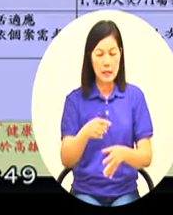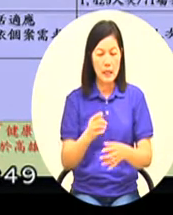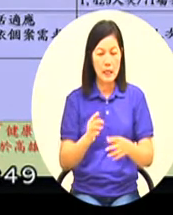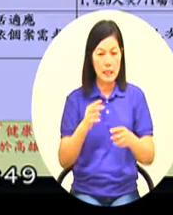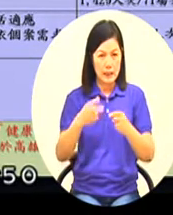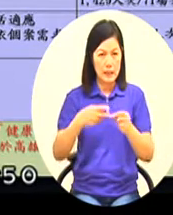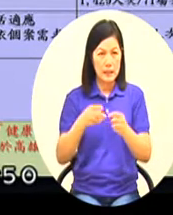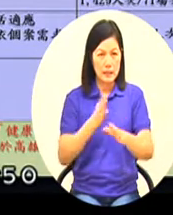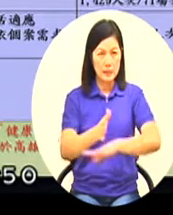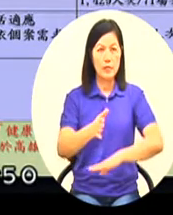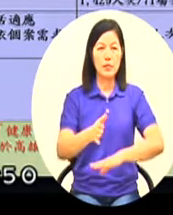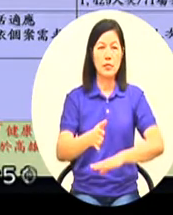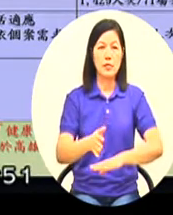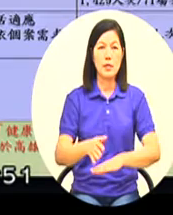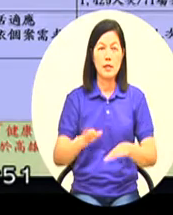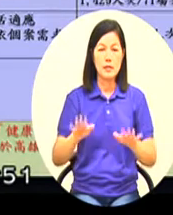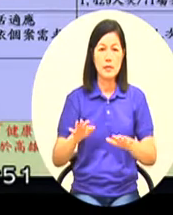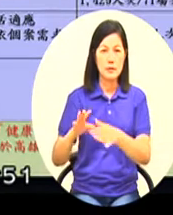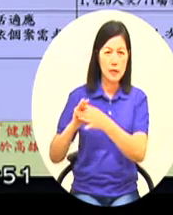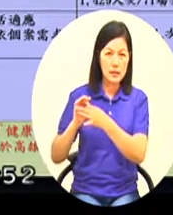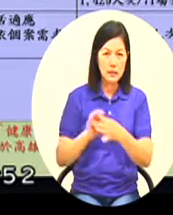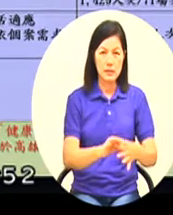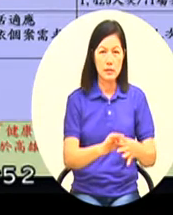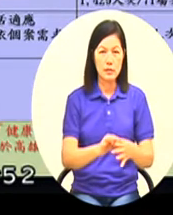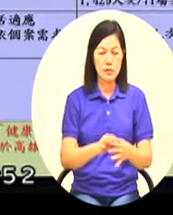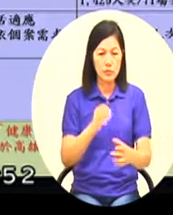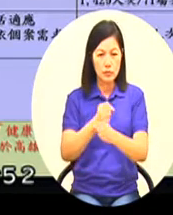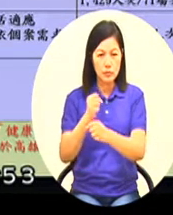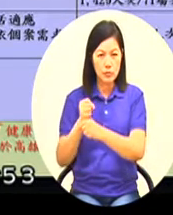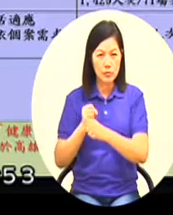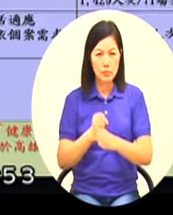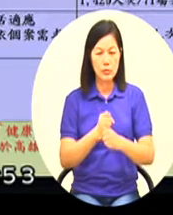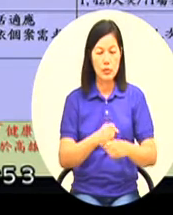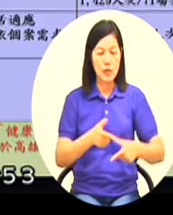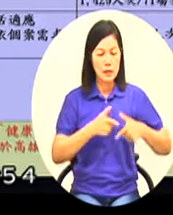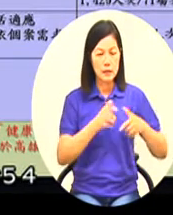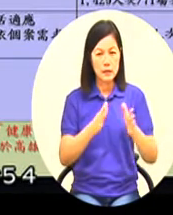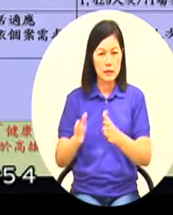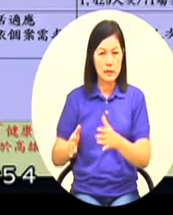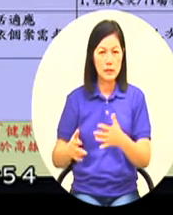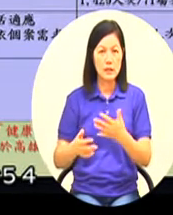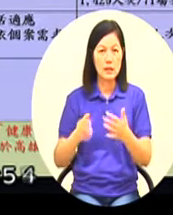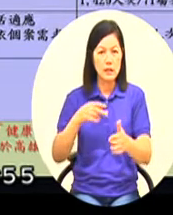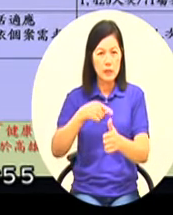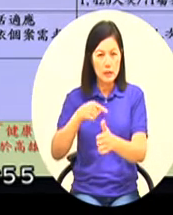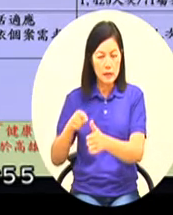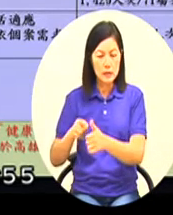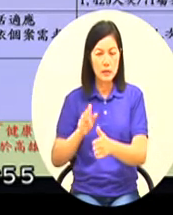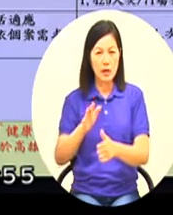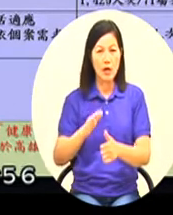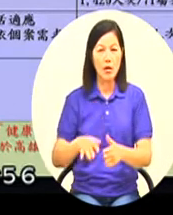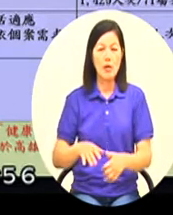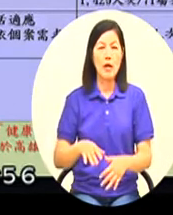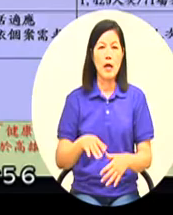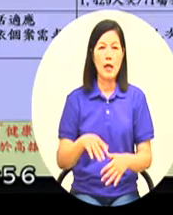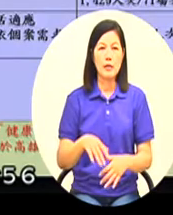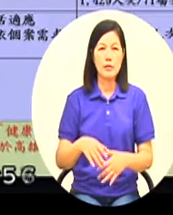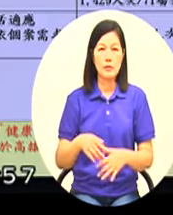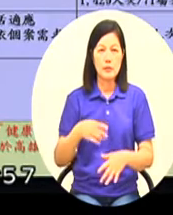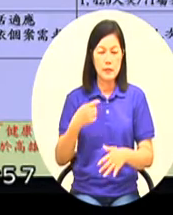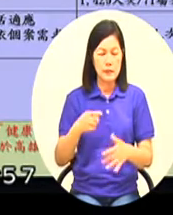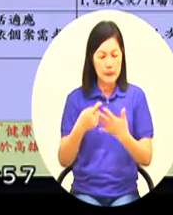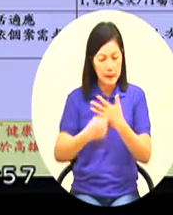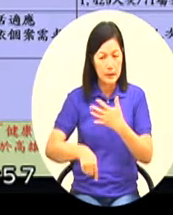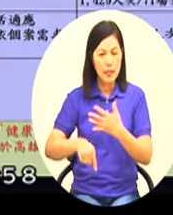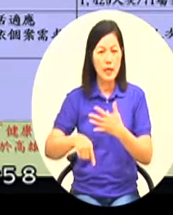间。那目前我们持续的去执行我们的相关的心理卫生工作，包括救灾人员的心理卫生工作、气爆伤者，还有